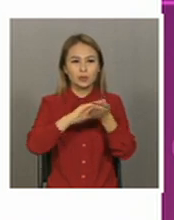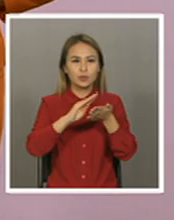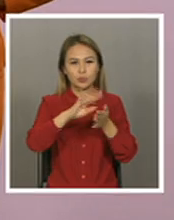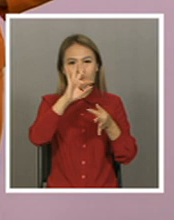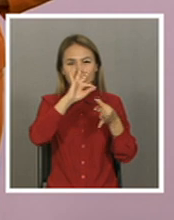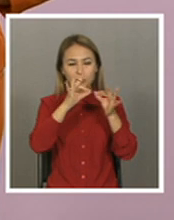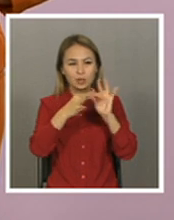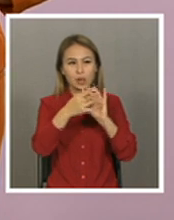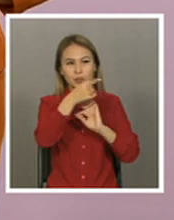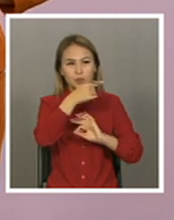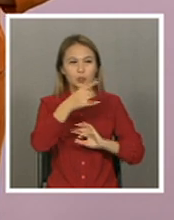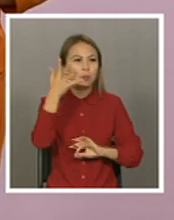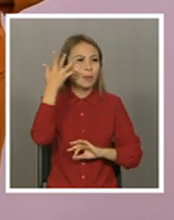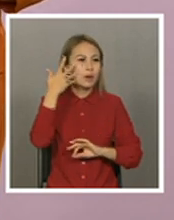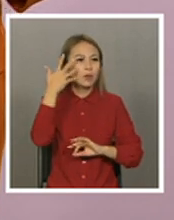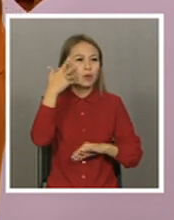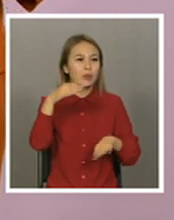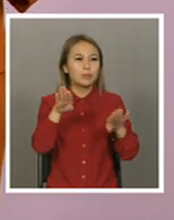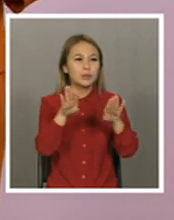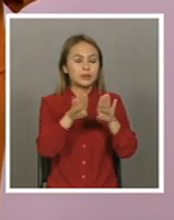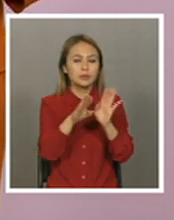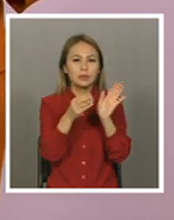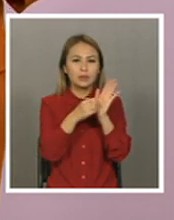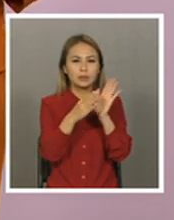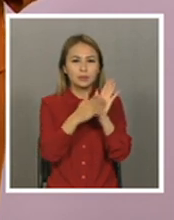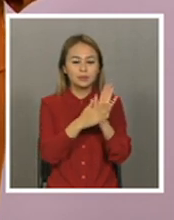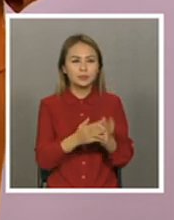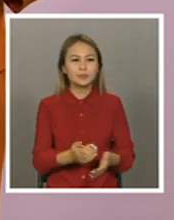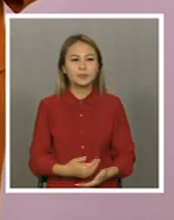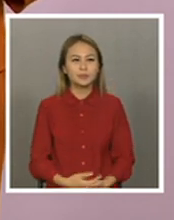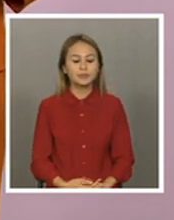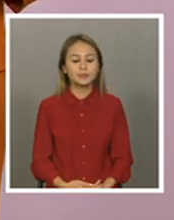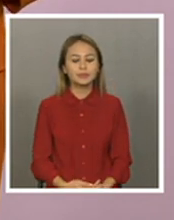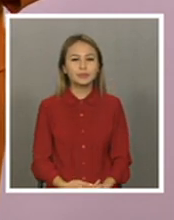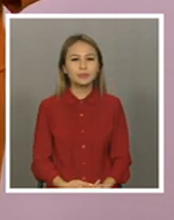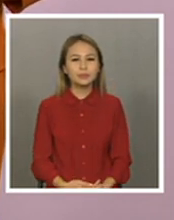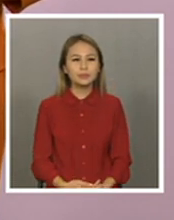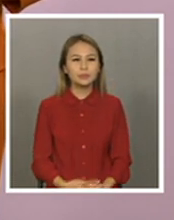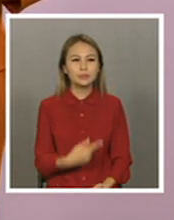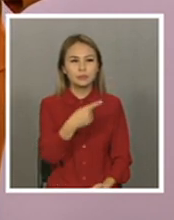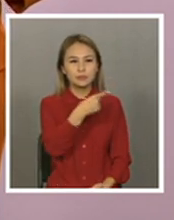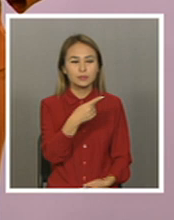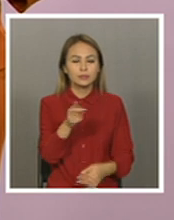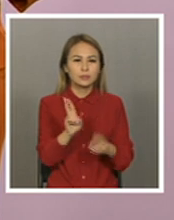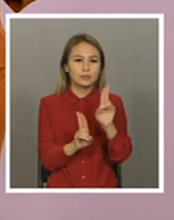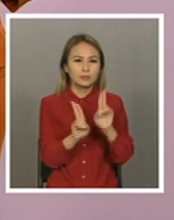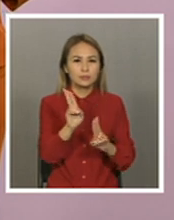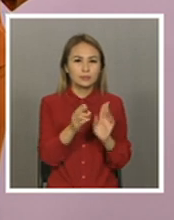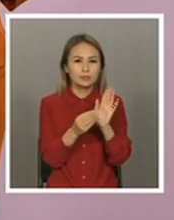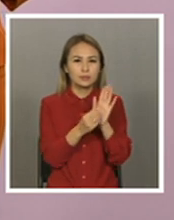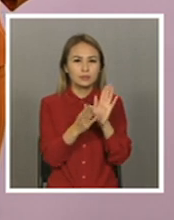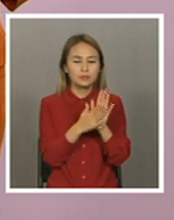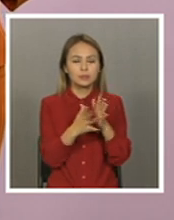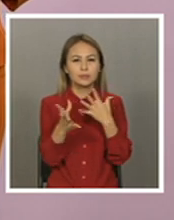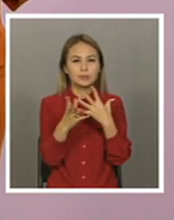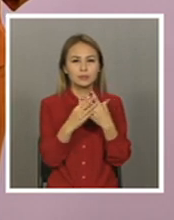түсіндір. Азайту амалының компоненттерін атаңдар. Қанеки, азайту амалының компоненттерін бірге атап